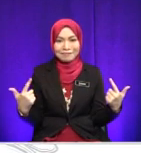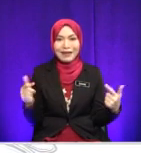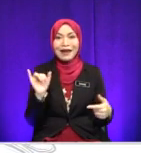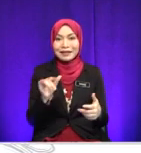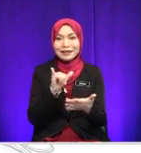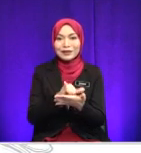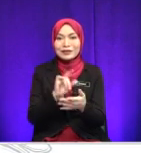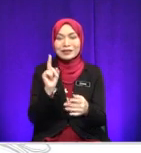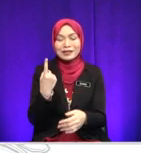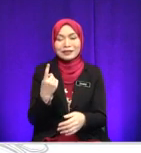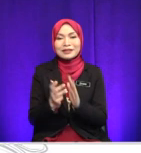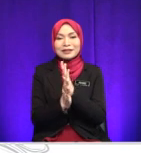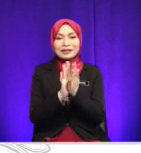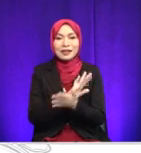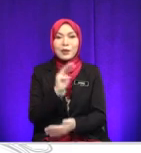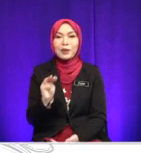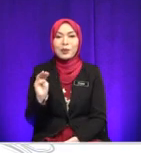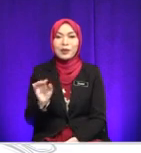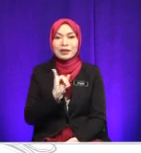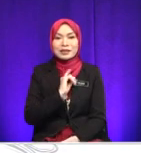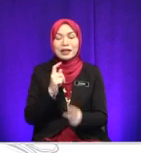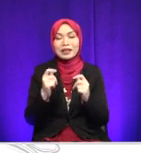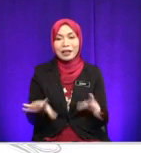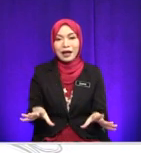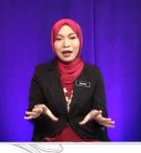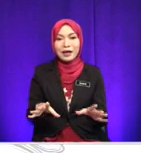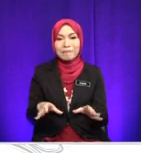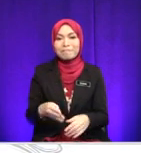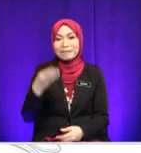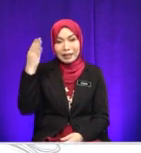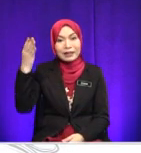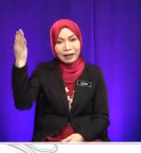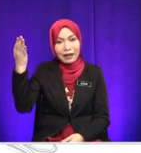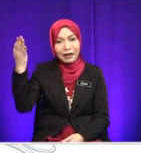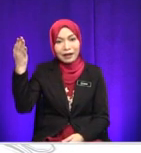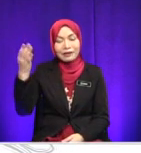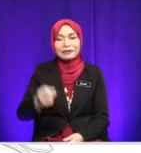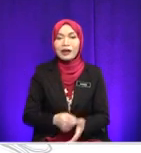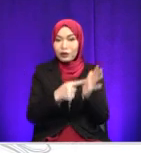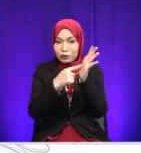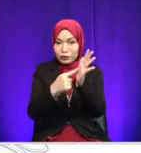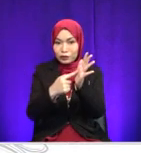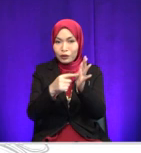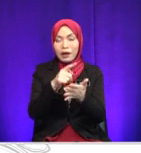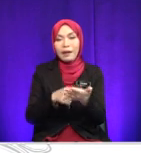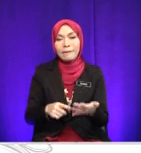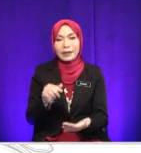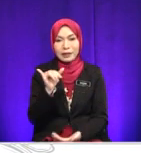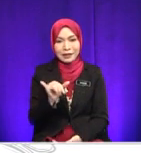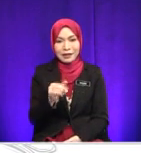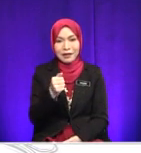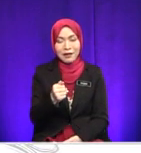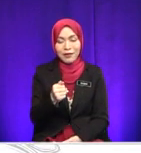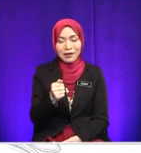sudah membentangkan apa hasil dapatan mereka. Sekali lagi Cikgu Linda nak ingatkan, apabila kamu menyampaikan sesuatu,